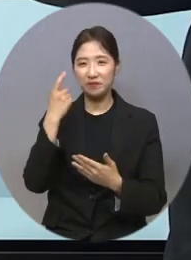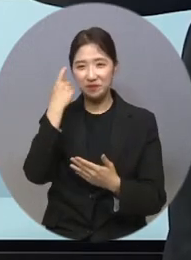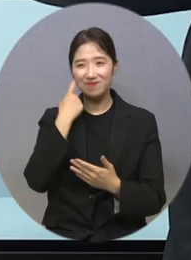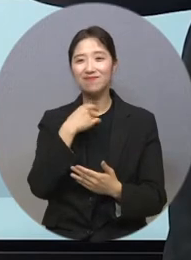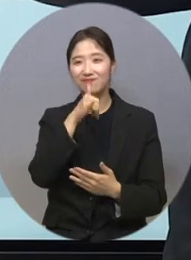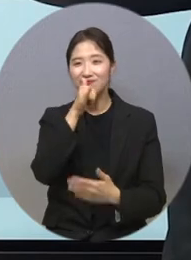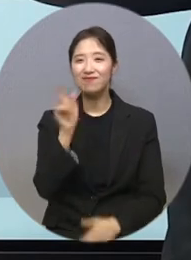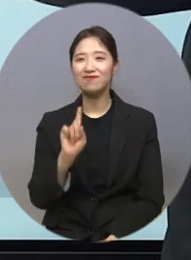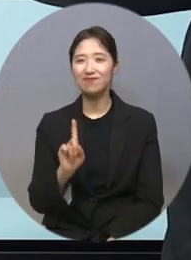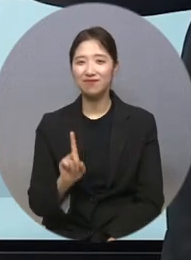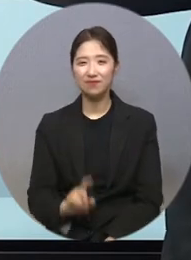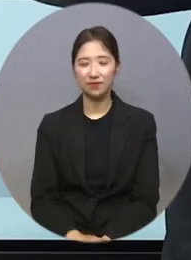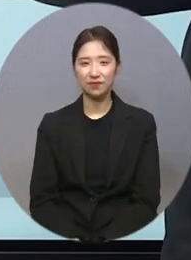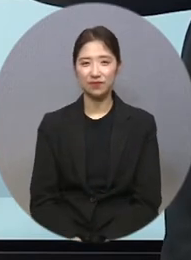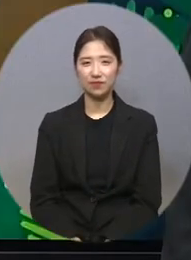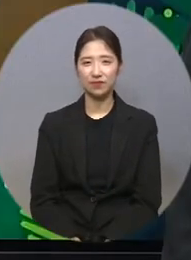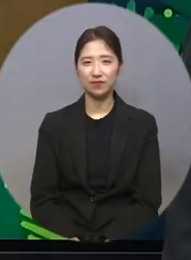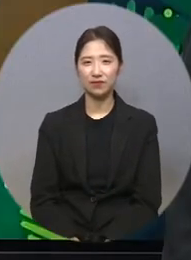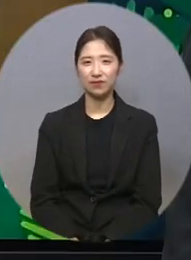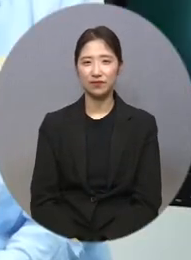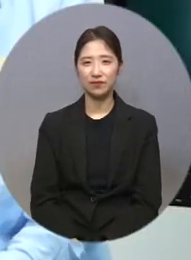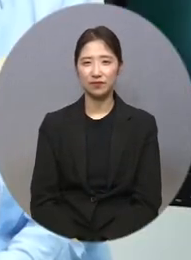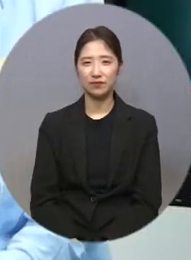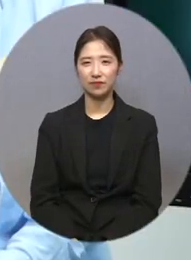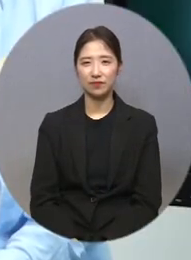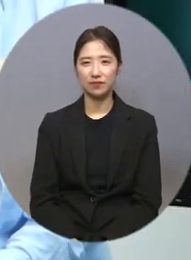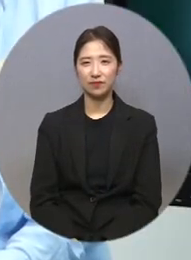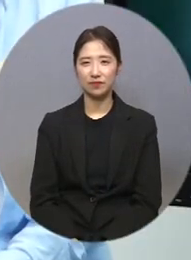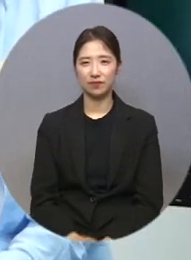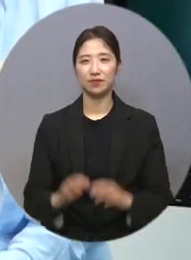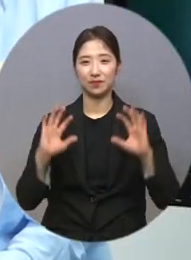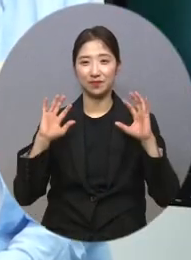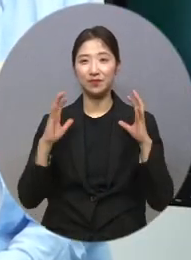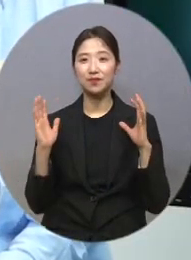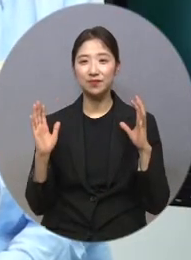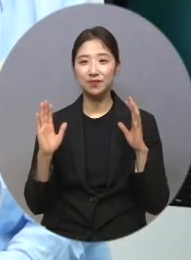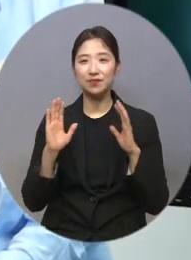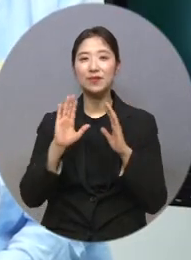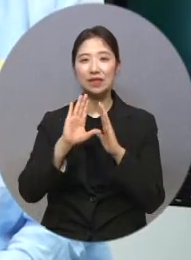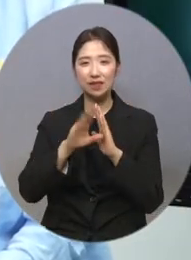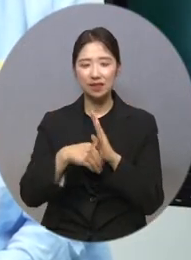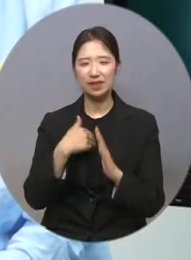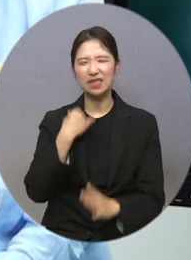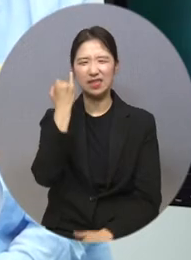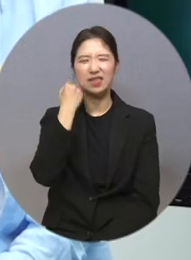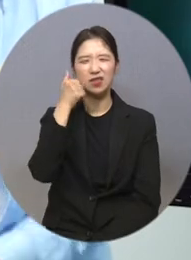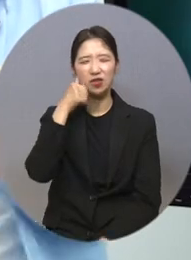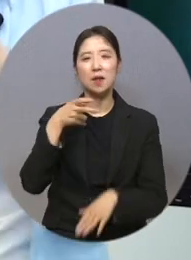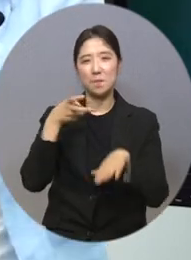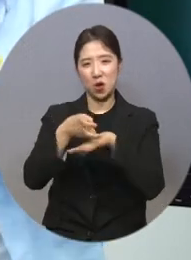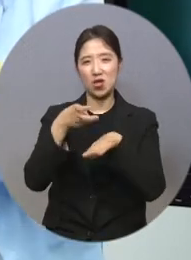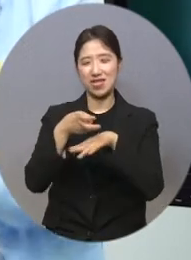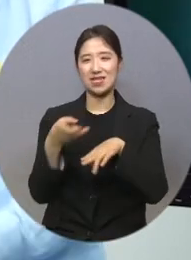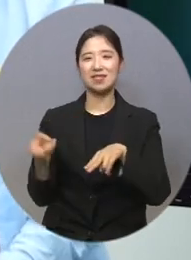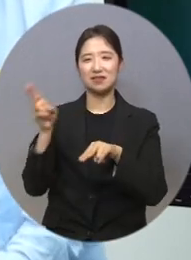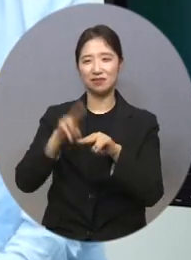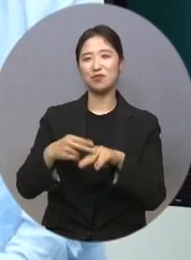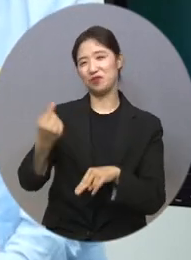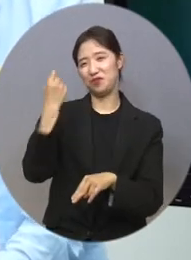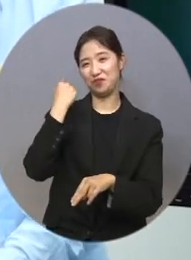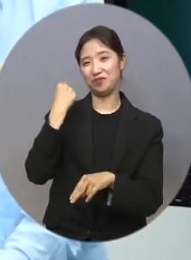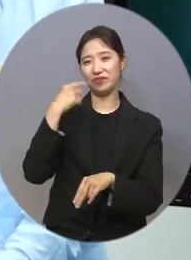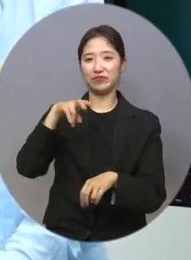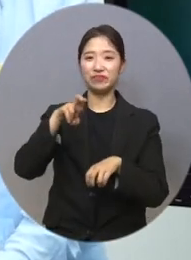뭐 어떠세요, 우리 지우님? 어릴 때 사춘기 때인데 버스를 타고 있었어요. 뒤에 앉아